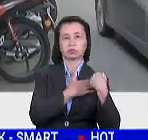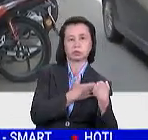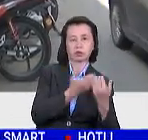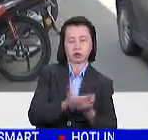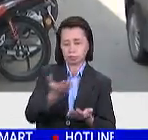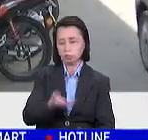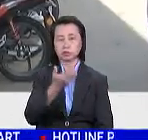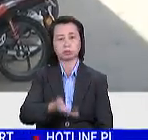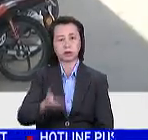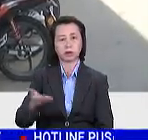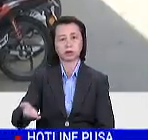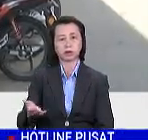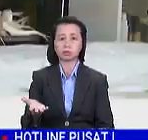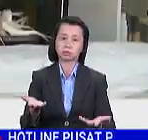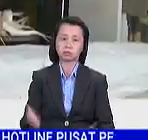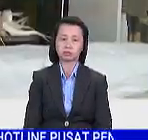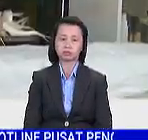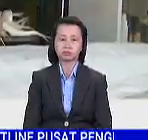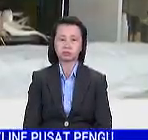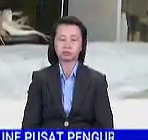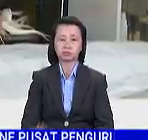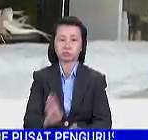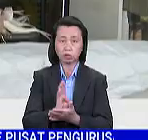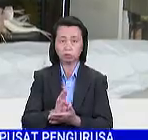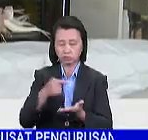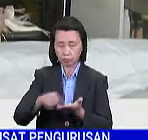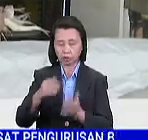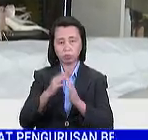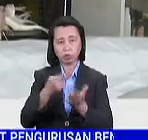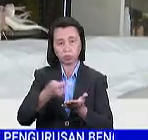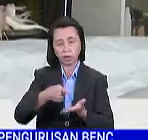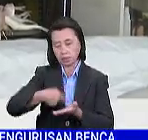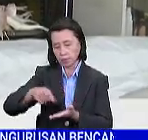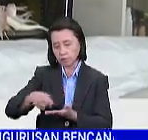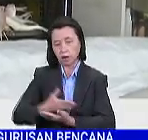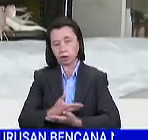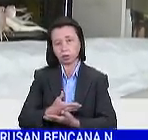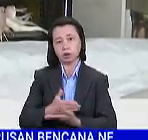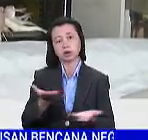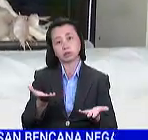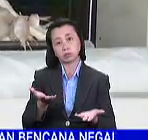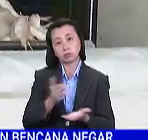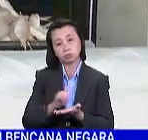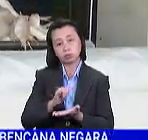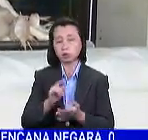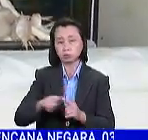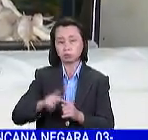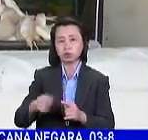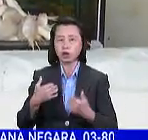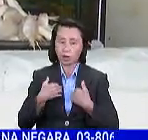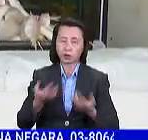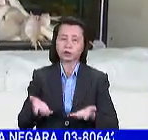membeli barang-barang keperluan lah gitu membantu bayar rumah sewa belanja sekolah anak gitulah ada